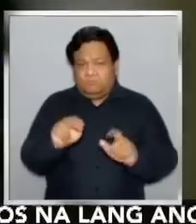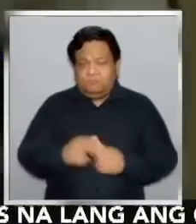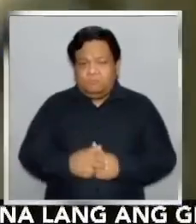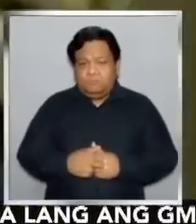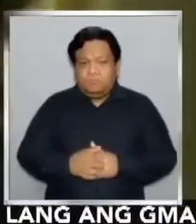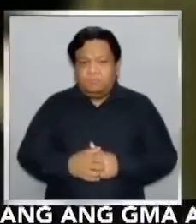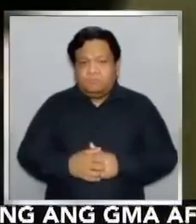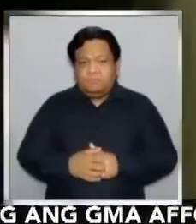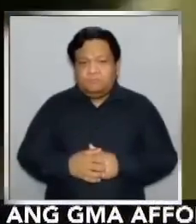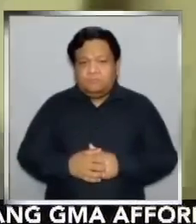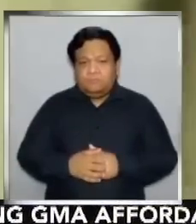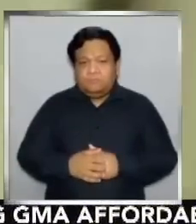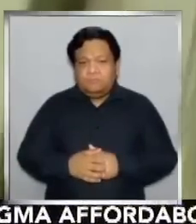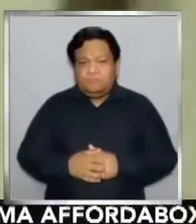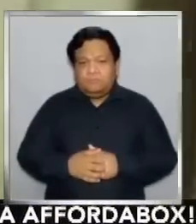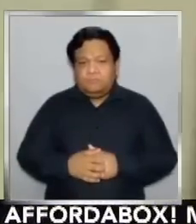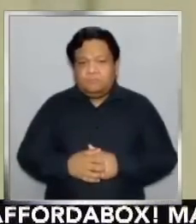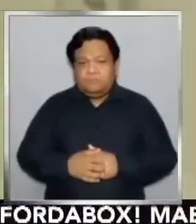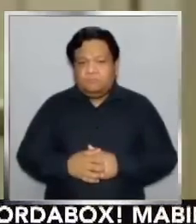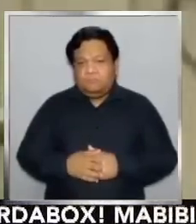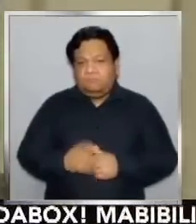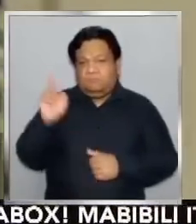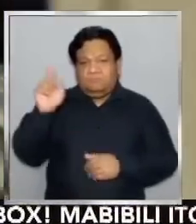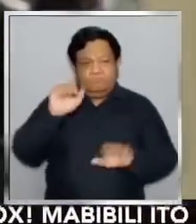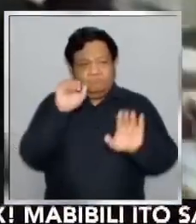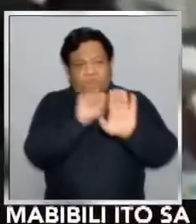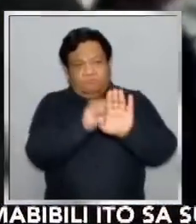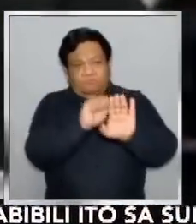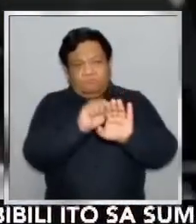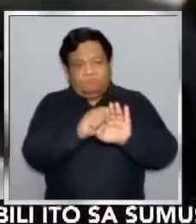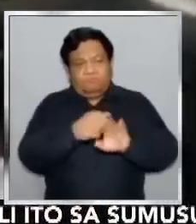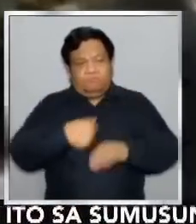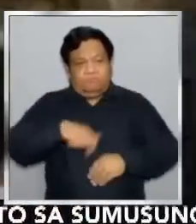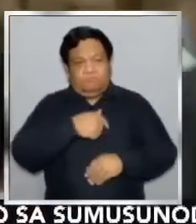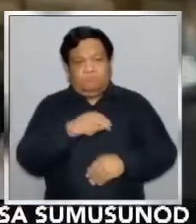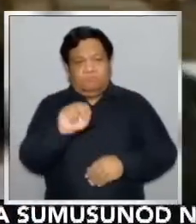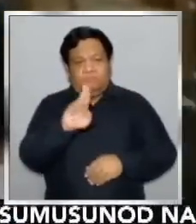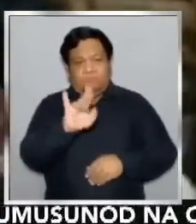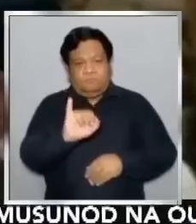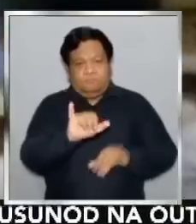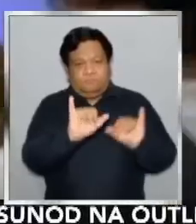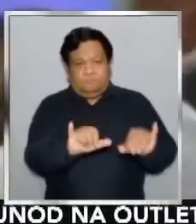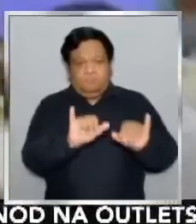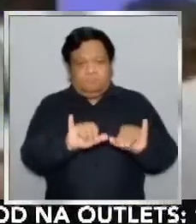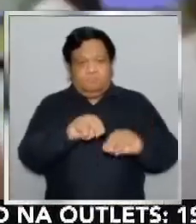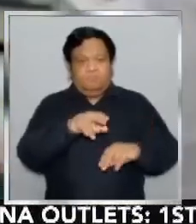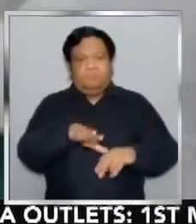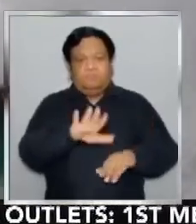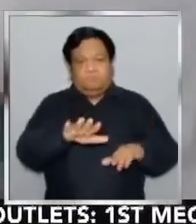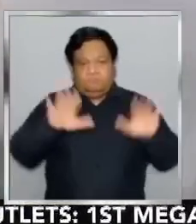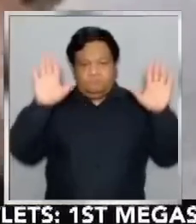Please, NBI kami. Wala ka alis sa upon, NBI kami. Relax.